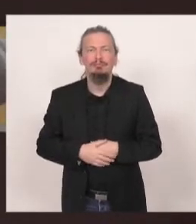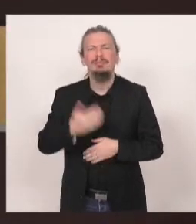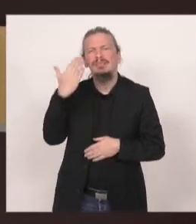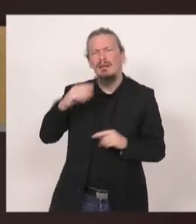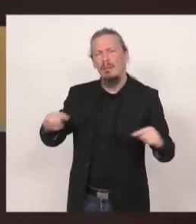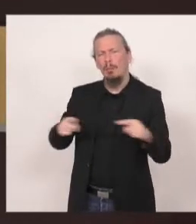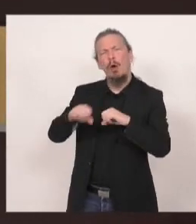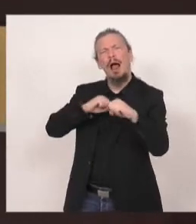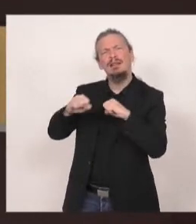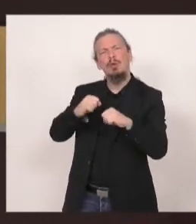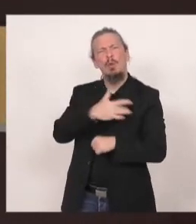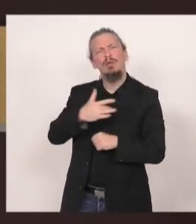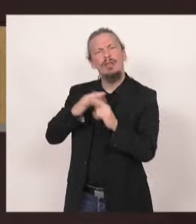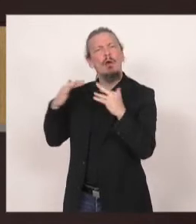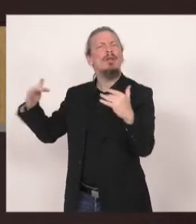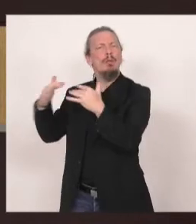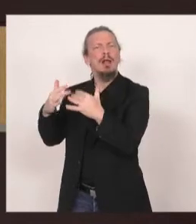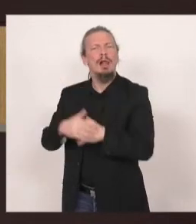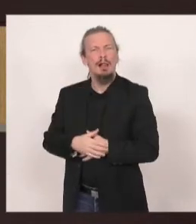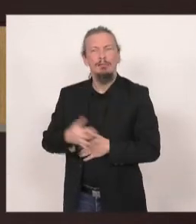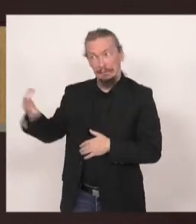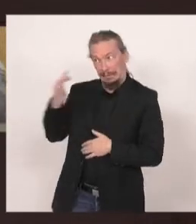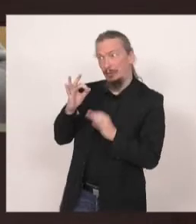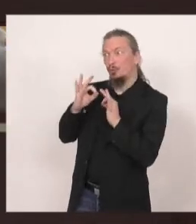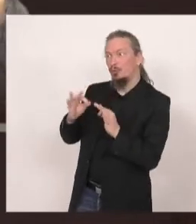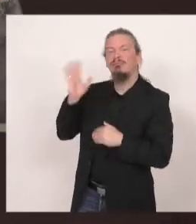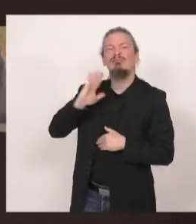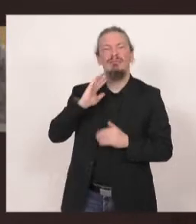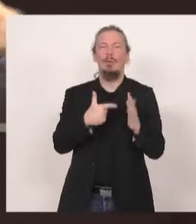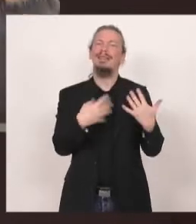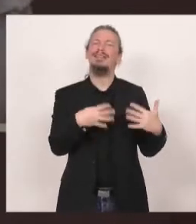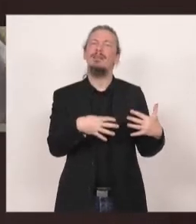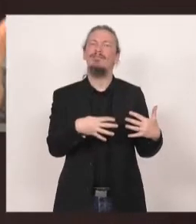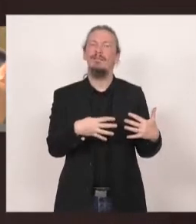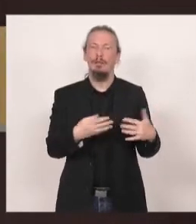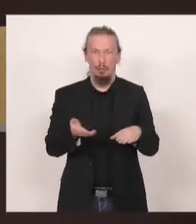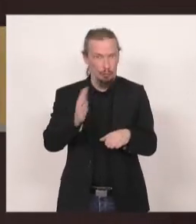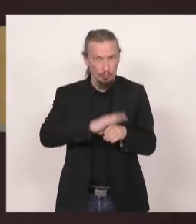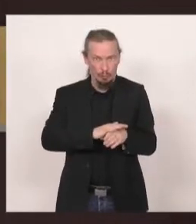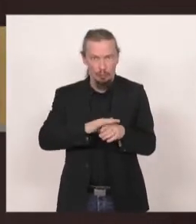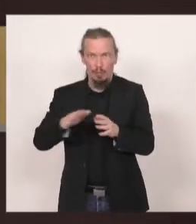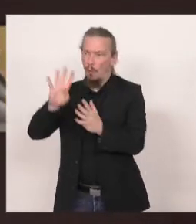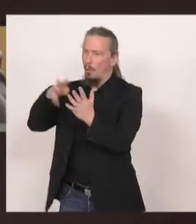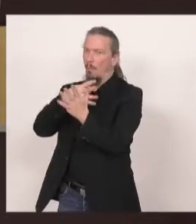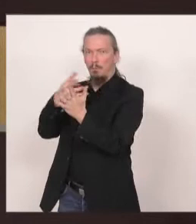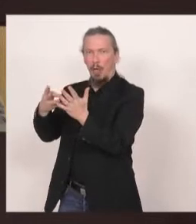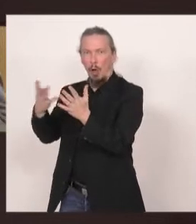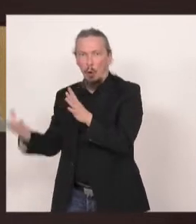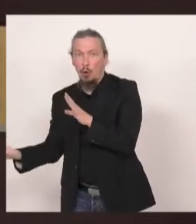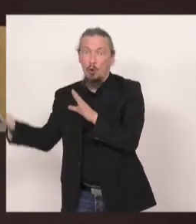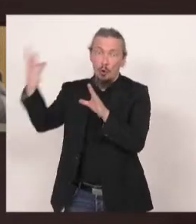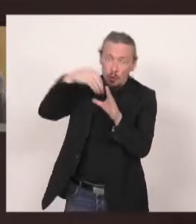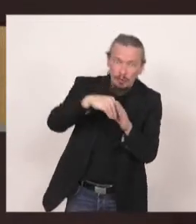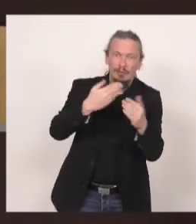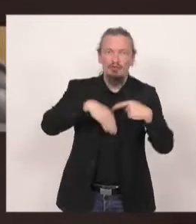d'action santé environnementale tel que vous le rappelez de 2019, en fait, a été pleinement intégré dans le plan climat. Donc tout ce qui était